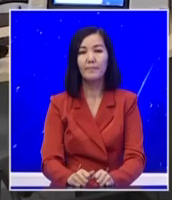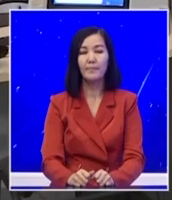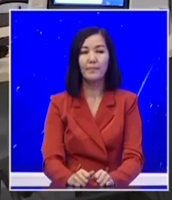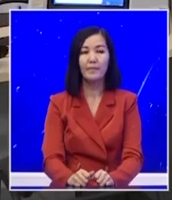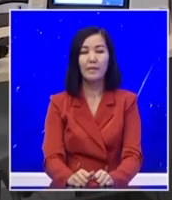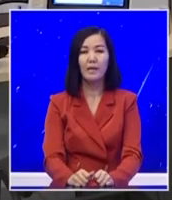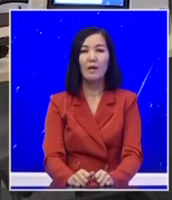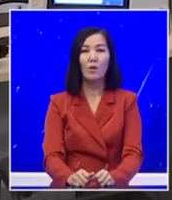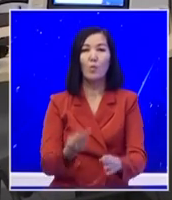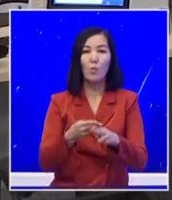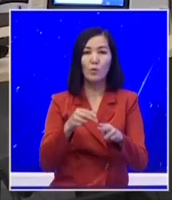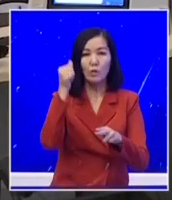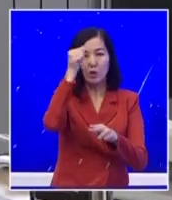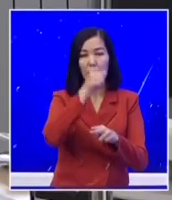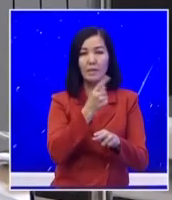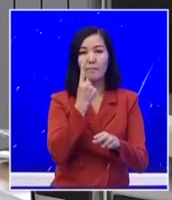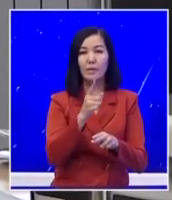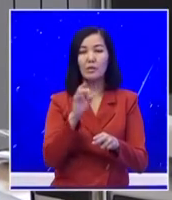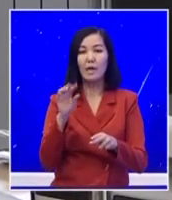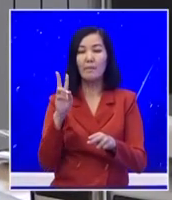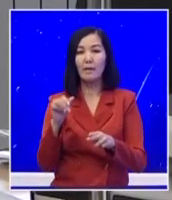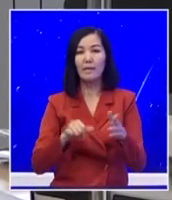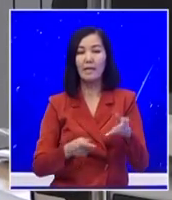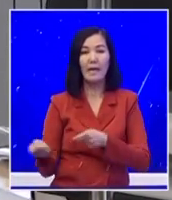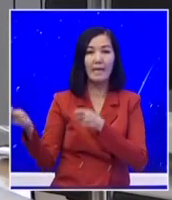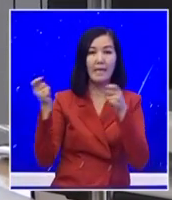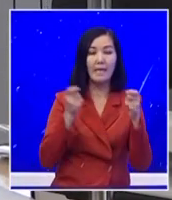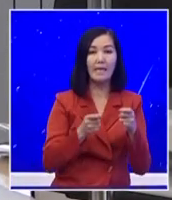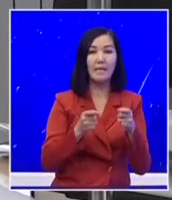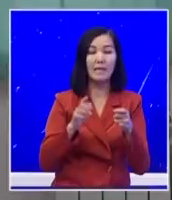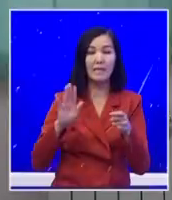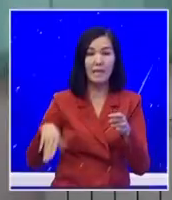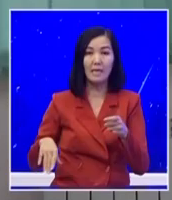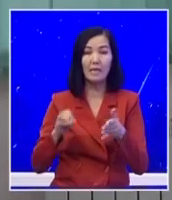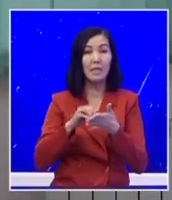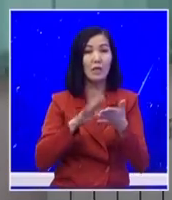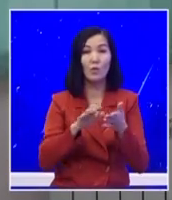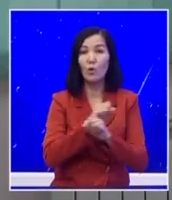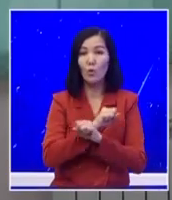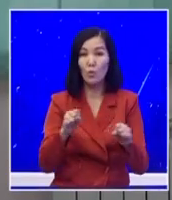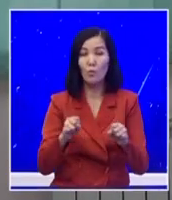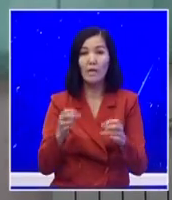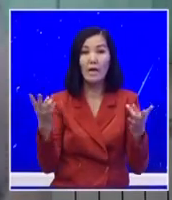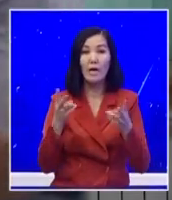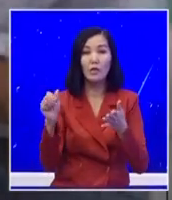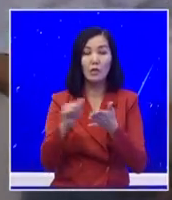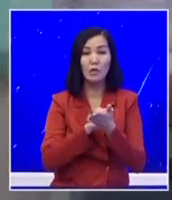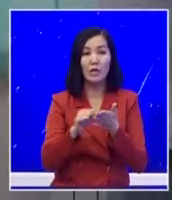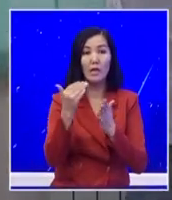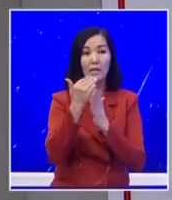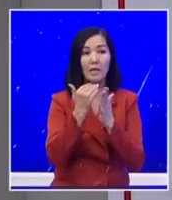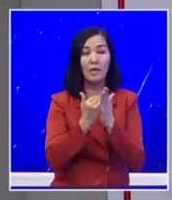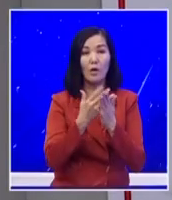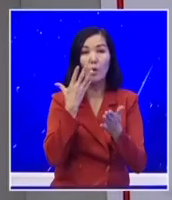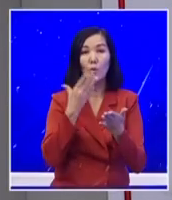кетер жайт, ағымдағы жылдың 1 ақпанынан кейін әкелінген көліктер тіркеуге қойылмайды. Ал тіркеу үшін қажетті құжаттар төмендегідей: азаматтың